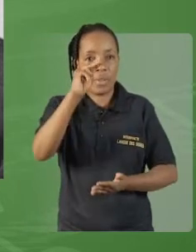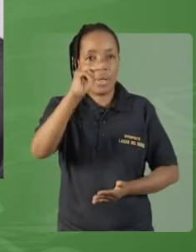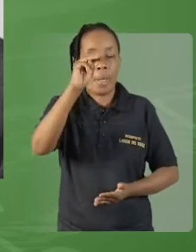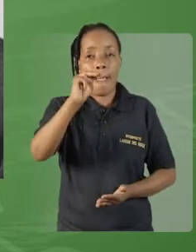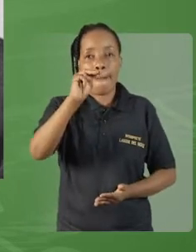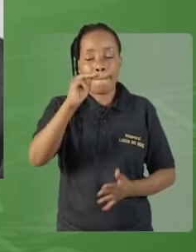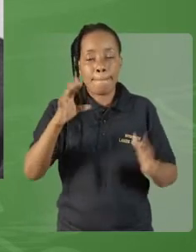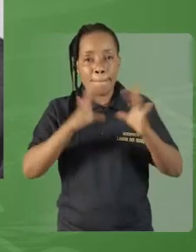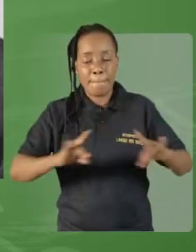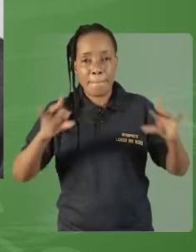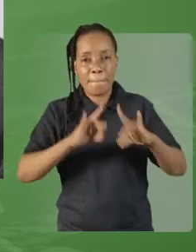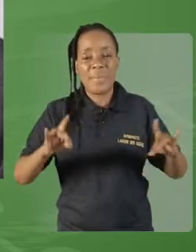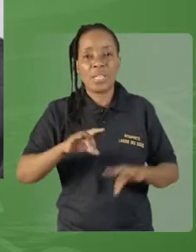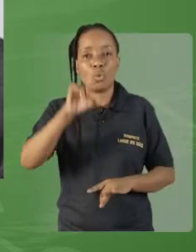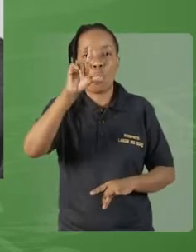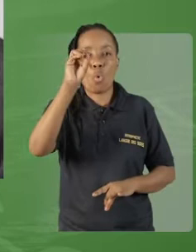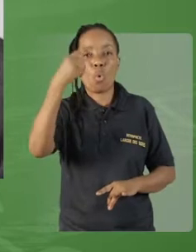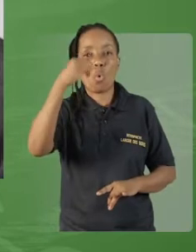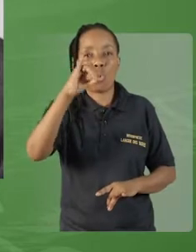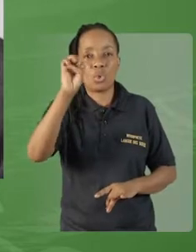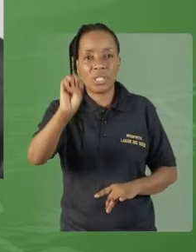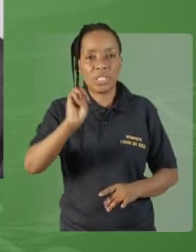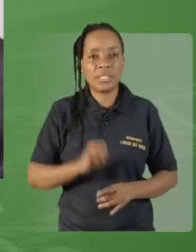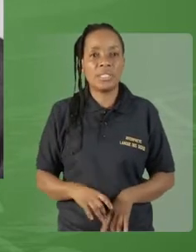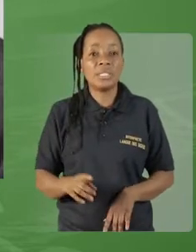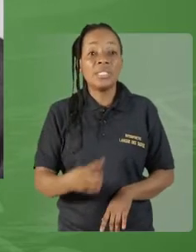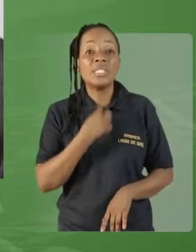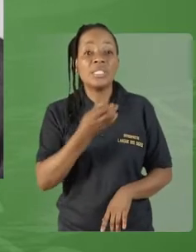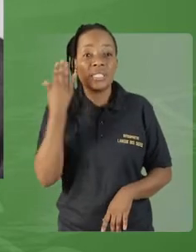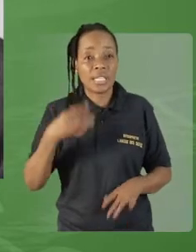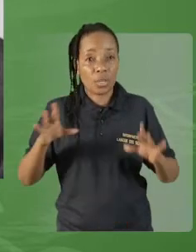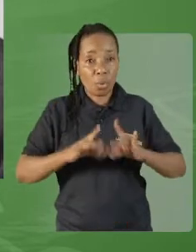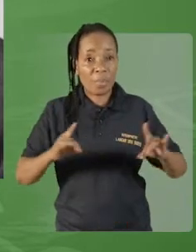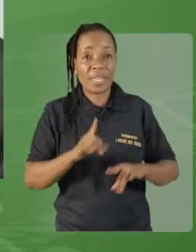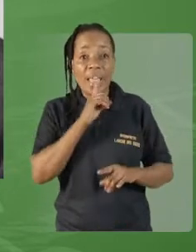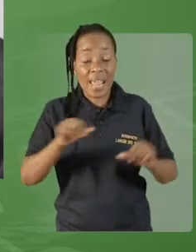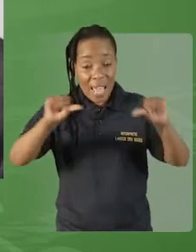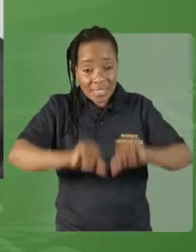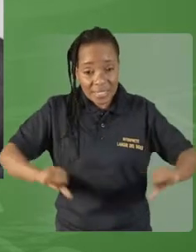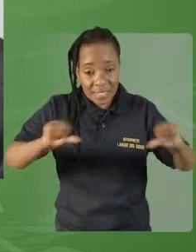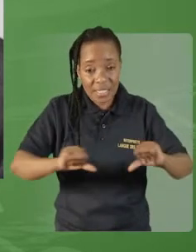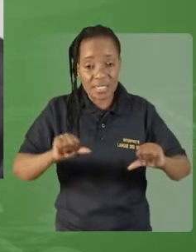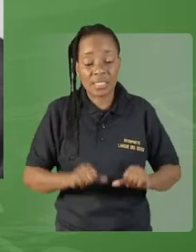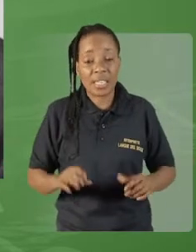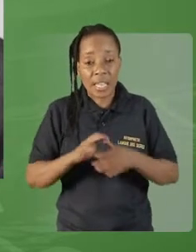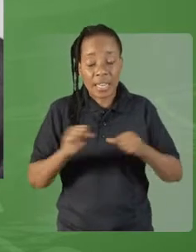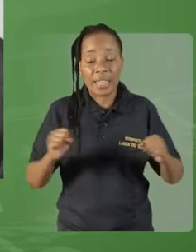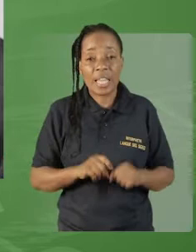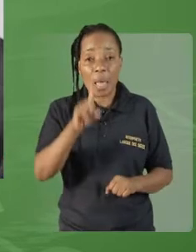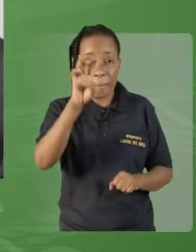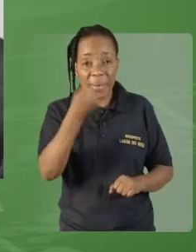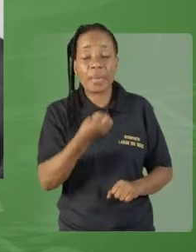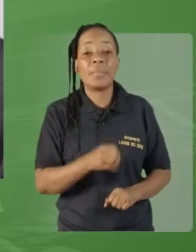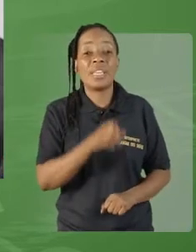nous dit, et je la cite, que le mythe est la science des premiers âges. Fin